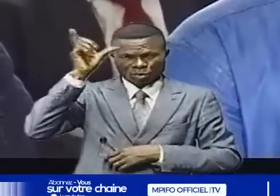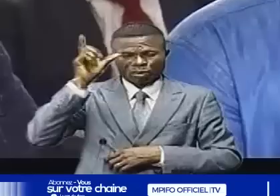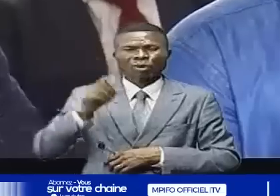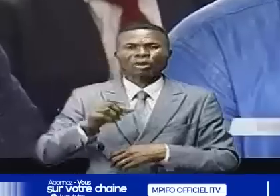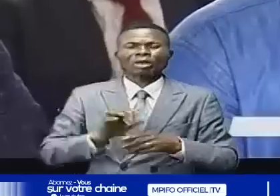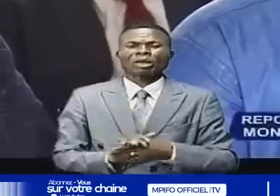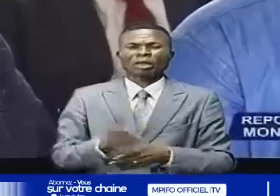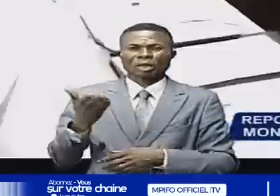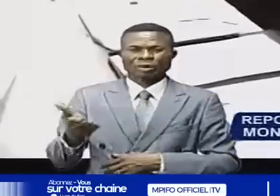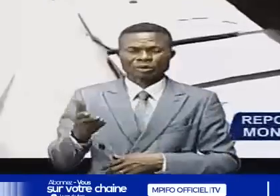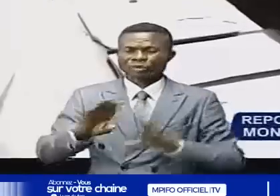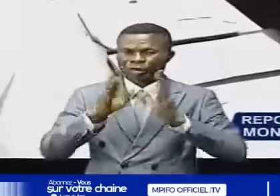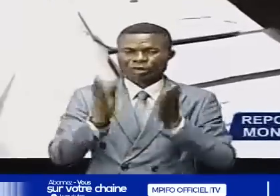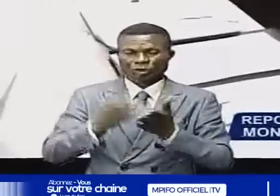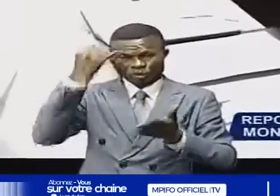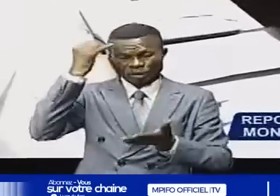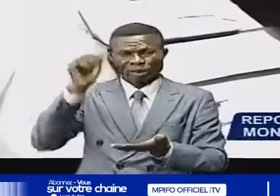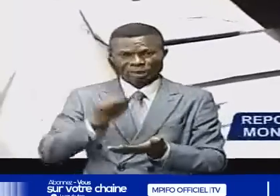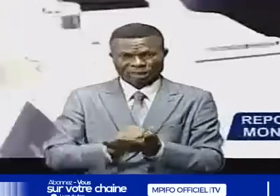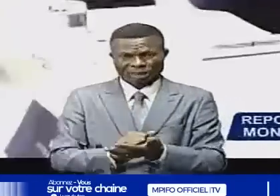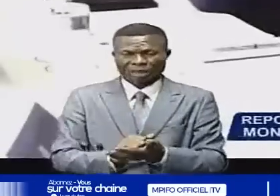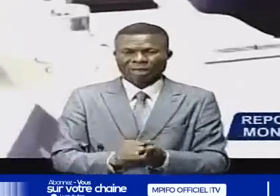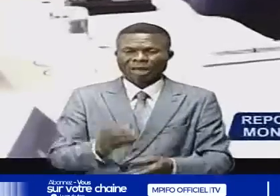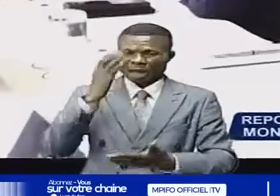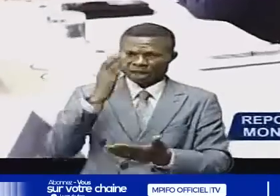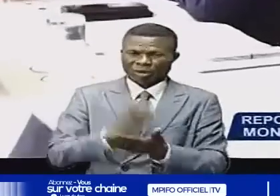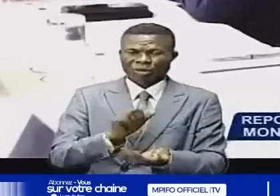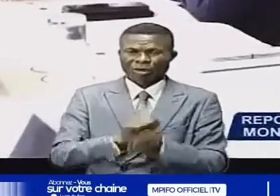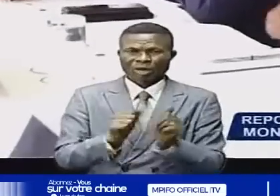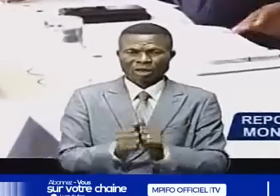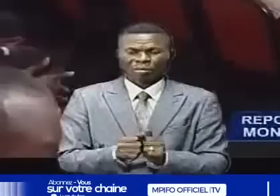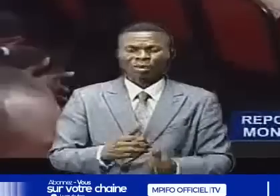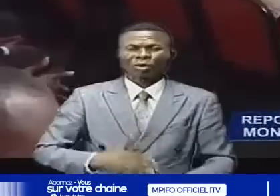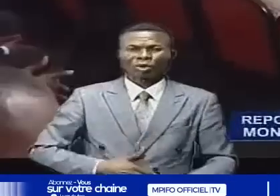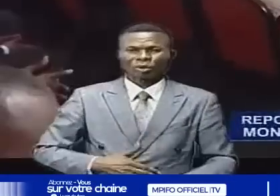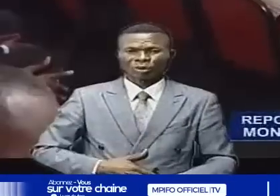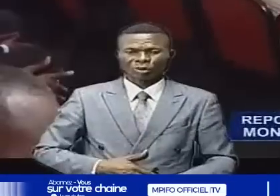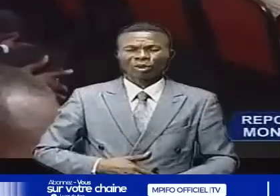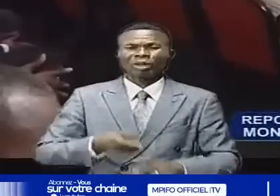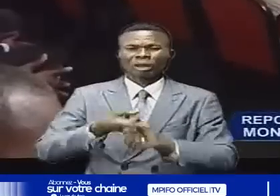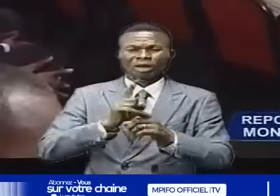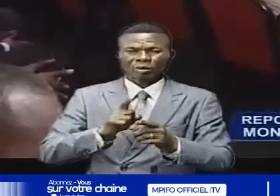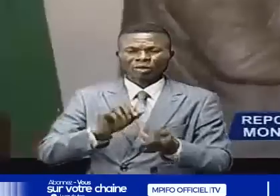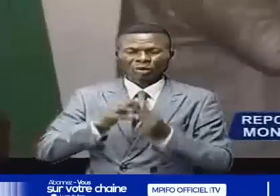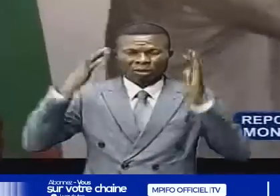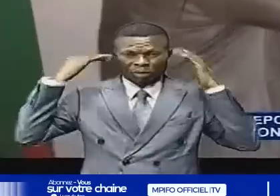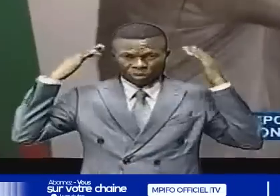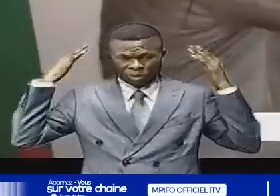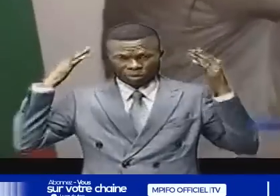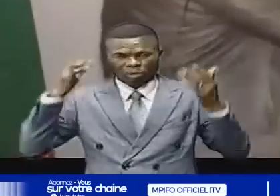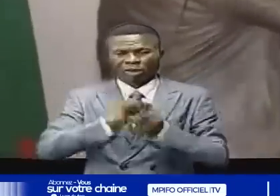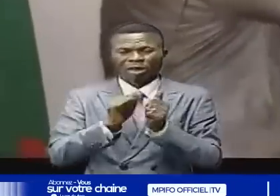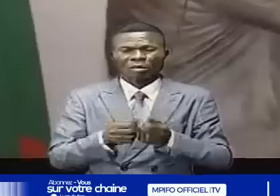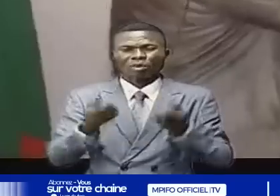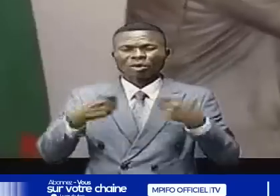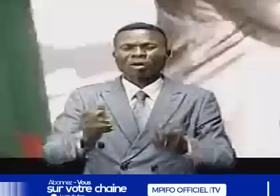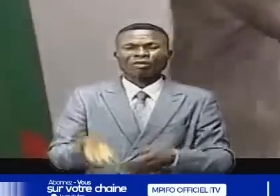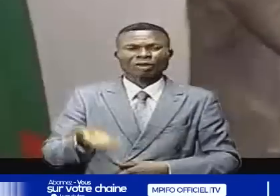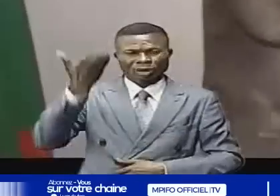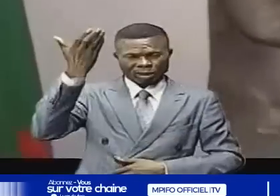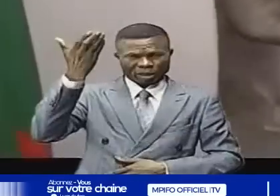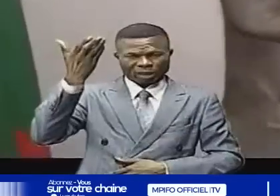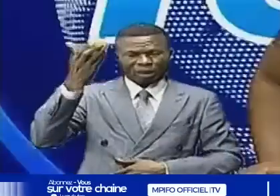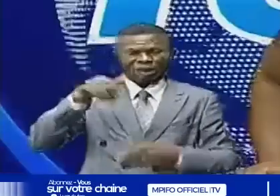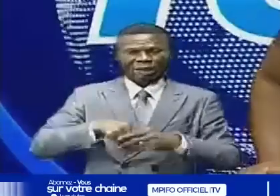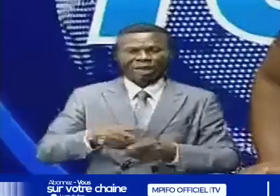au Katangé. Toutes ces initiatives visent à mettre fin à la surchauffe sociale causée par la spéculation sur les prix de cet aliment de base de au